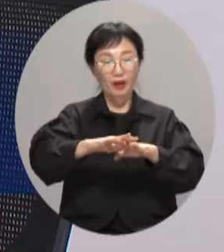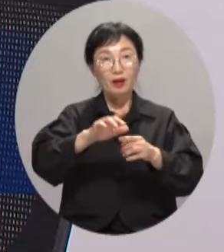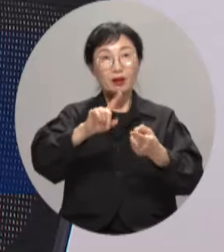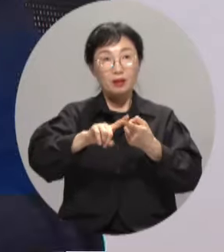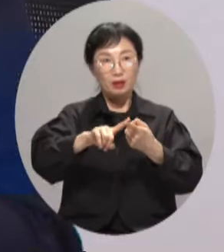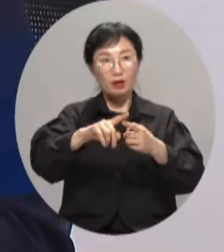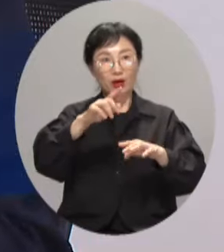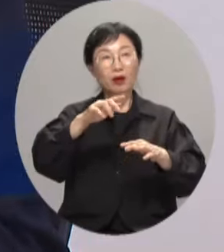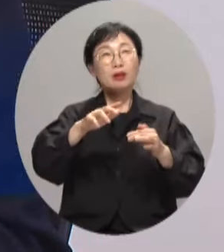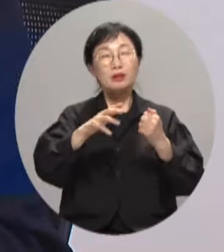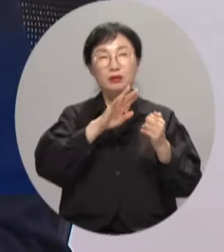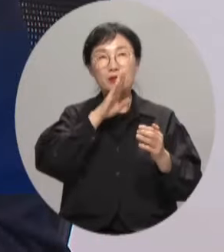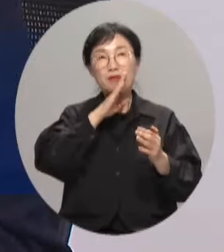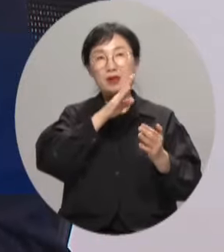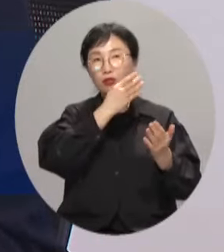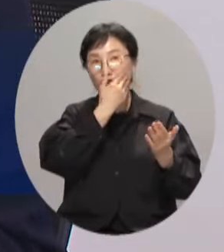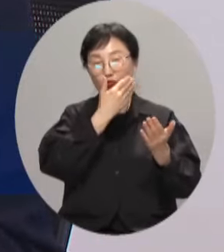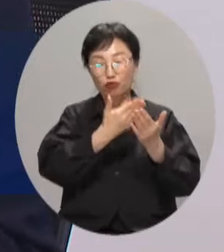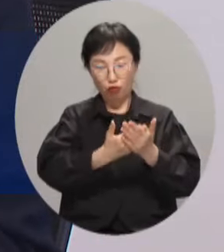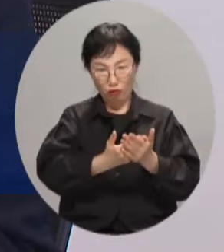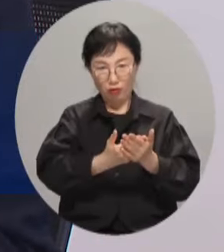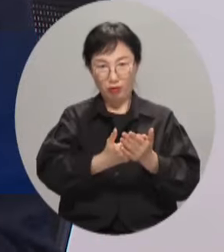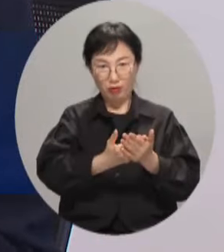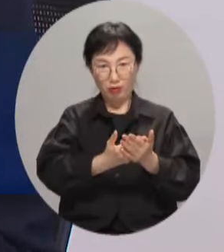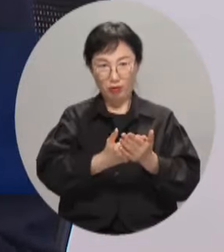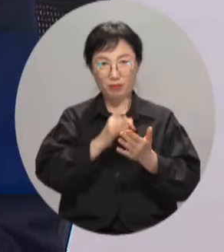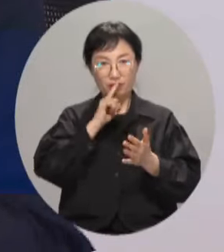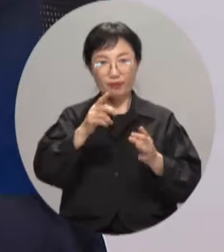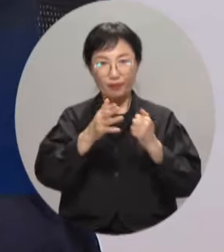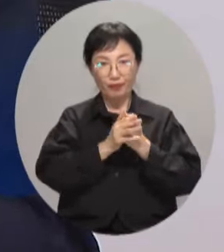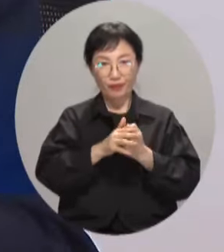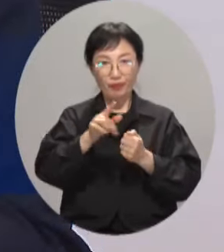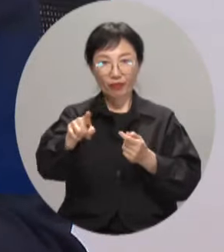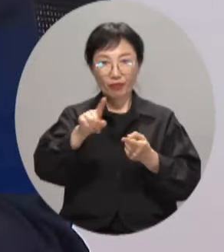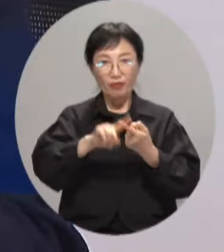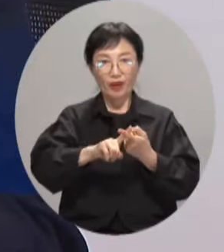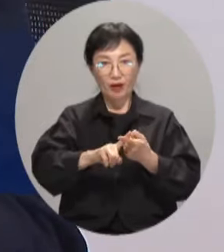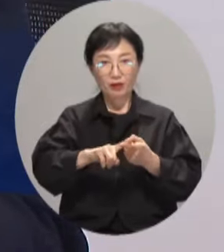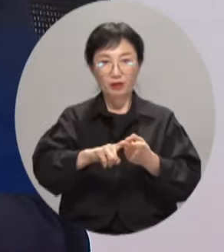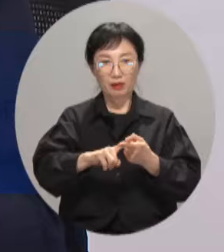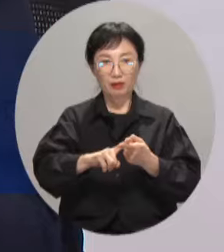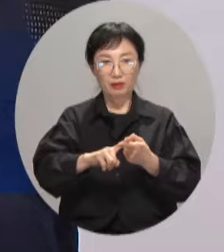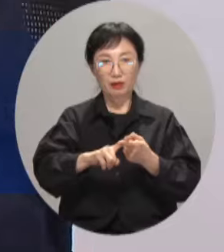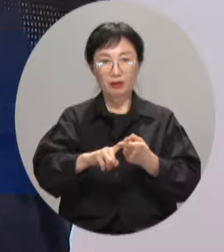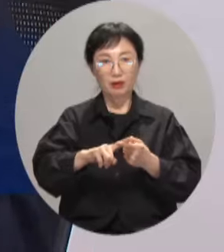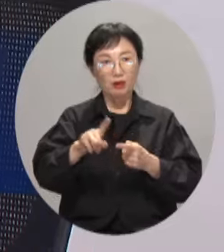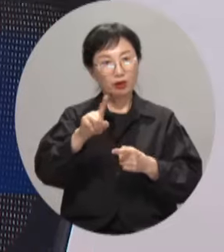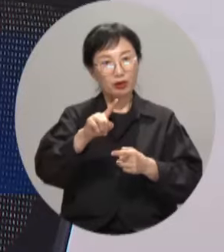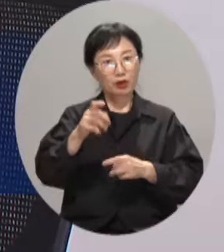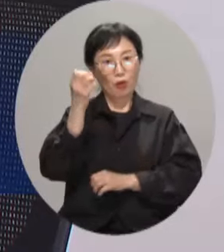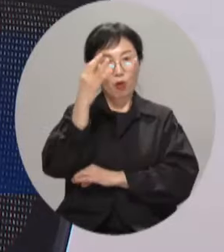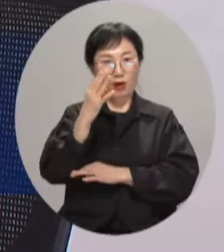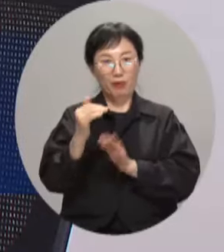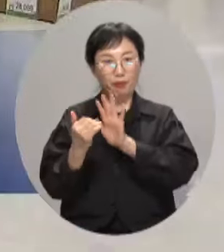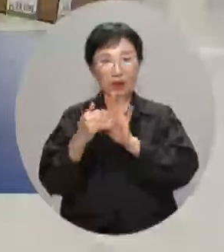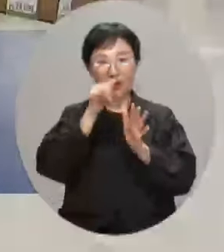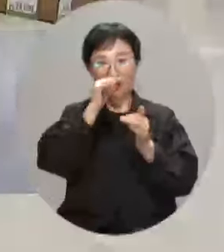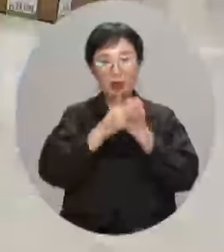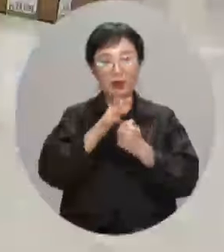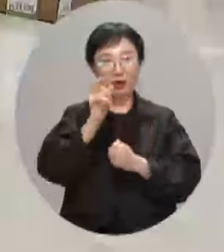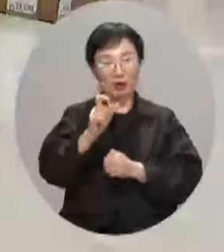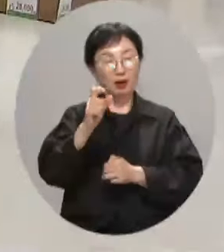중요한거든요 이건 뭐 더 이상로서의 어떤 복귀는 되기 때문에 어떤 강한 의지는 있다